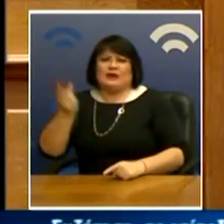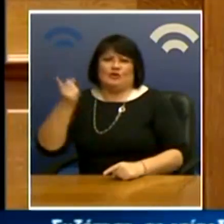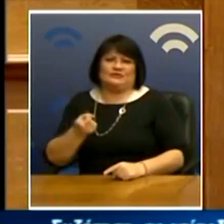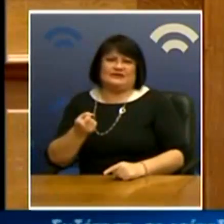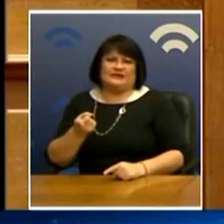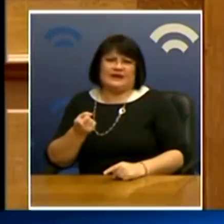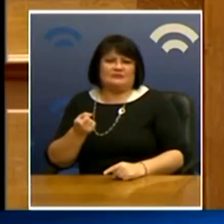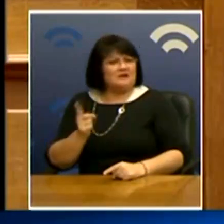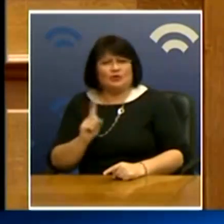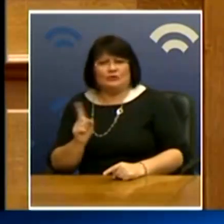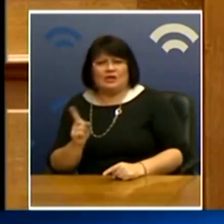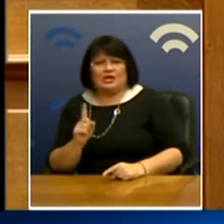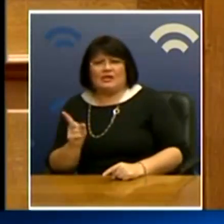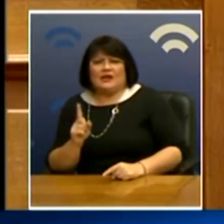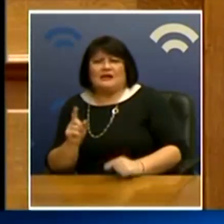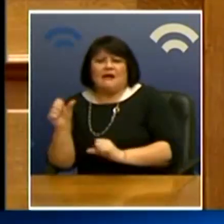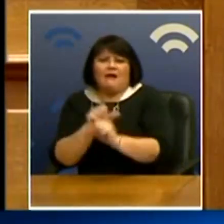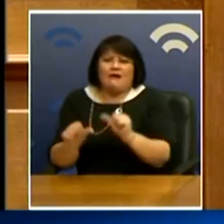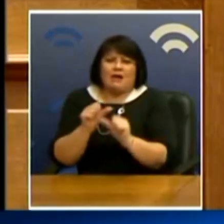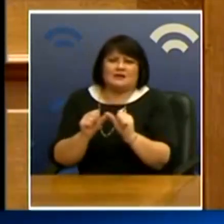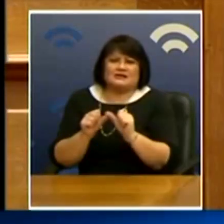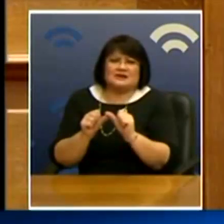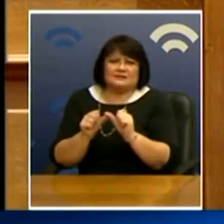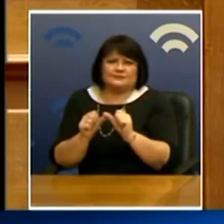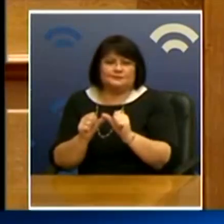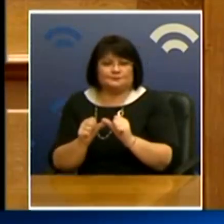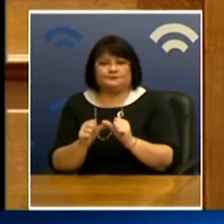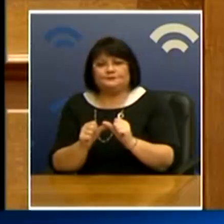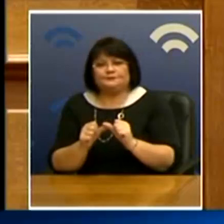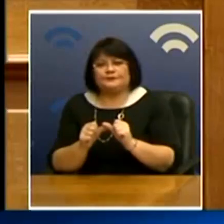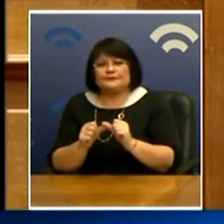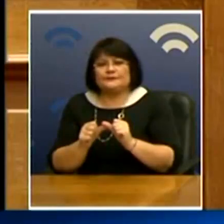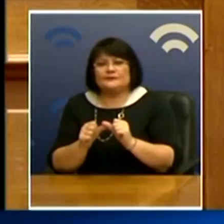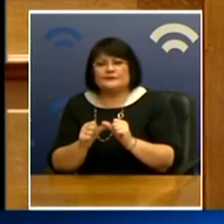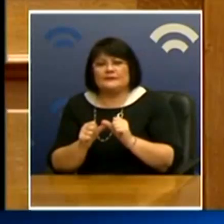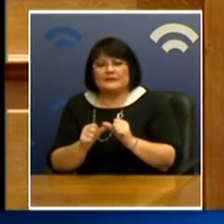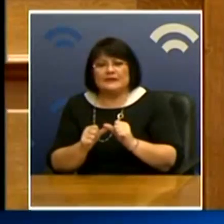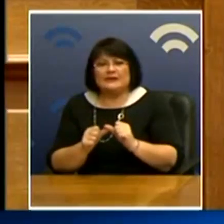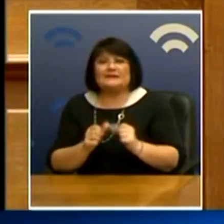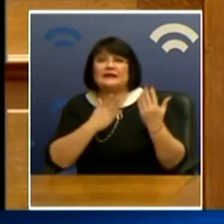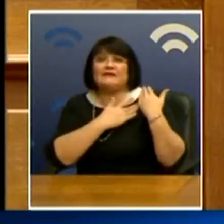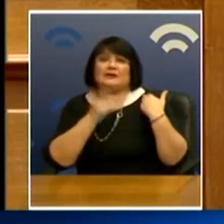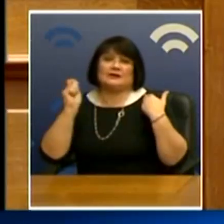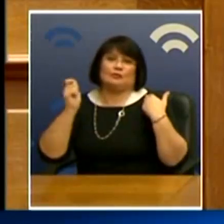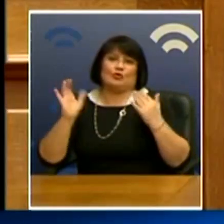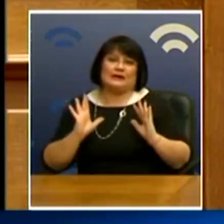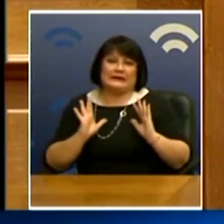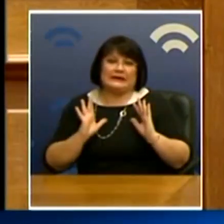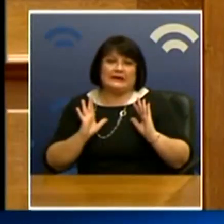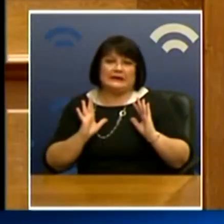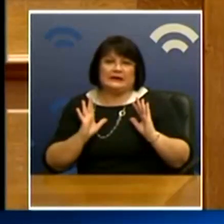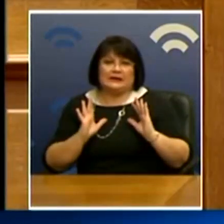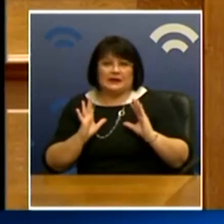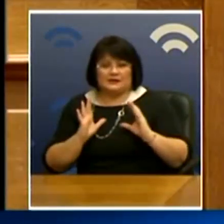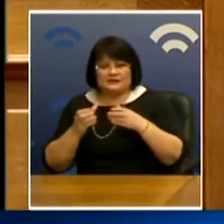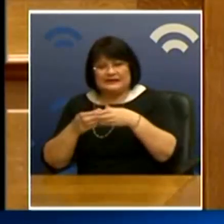δεν αναιρεί, το επαναλαμβάνω, δεν αναιρεί την πολιτική ευθύνη της εκάστοτε